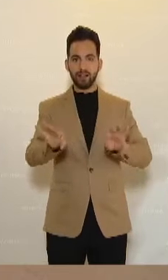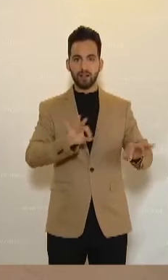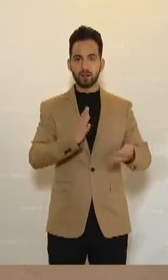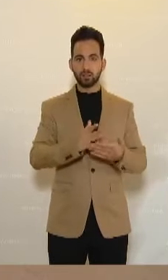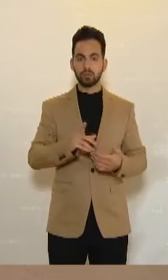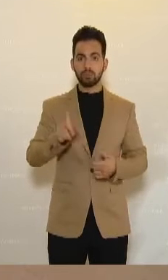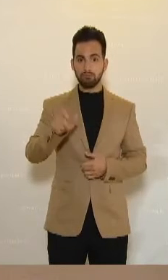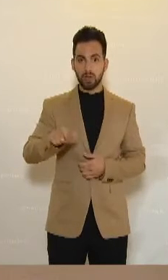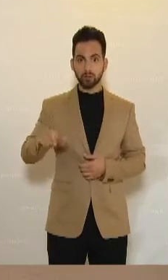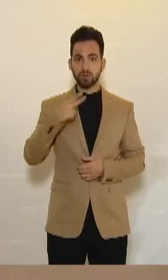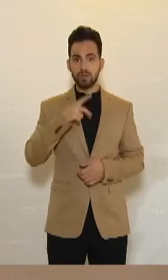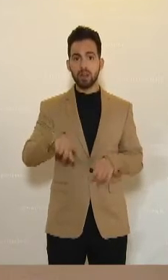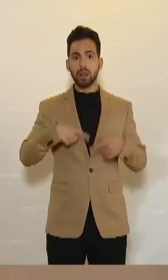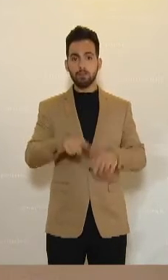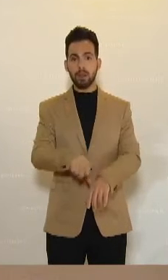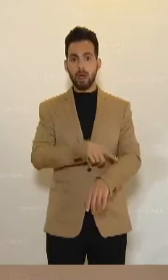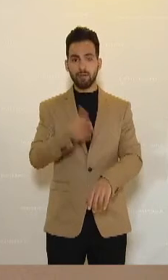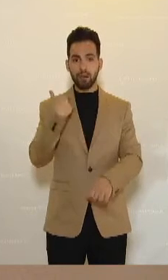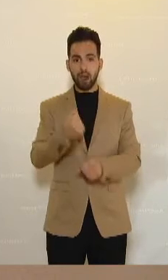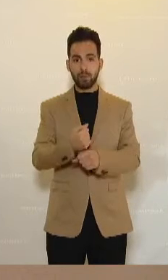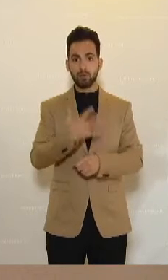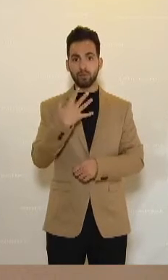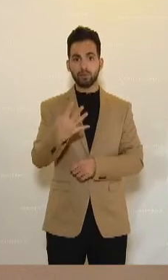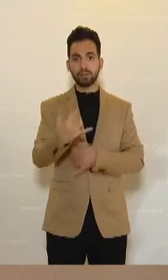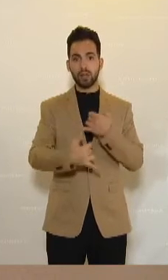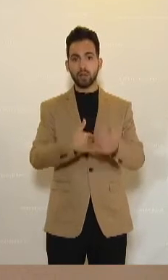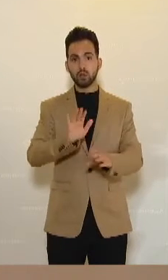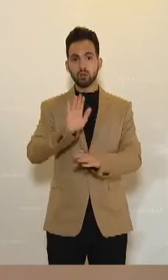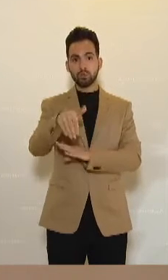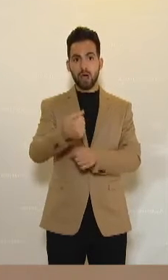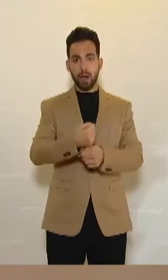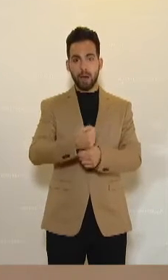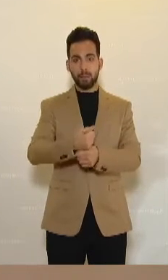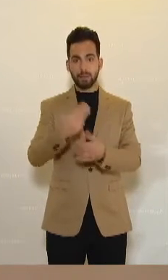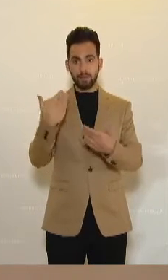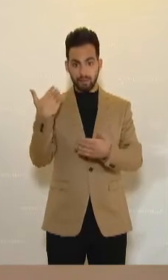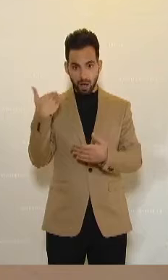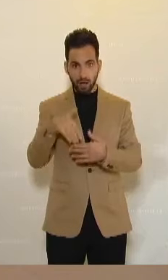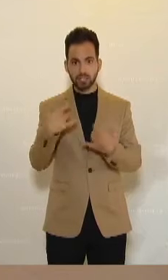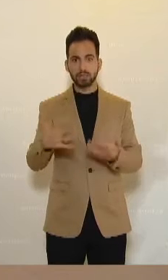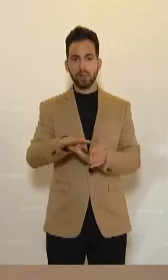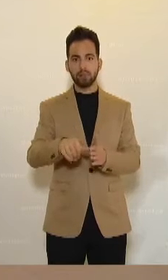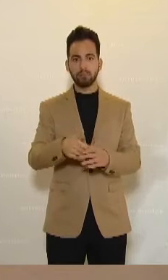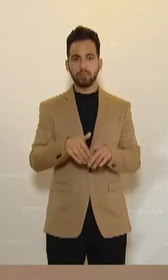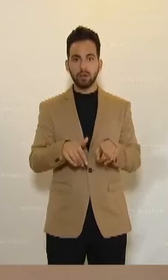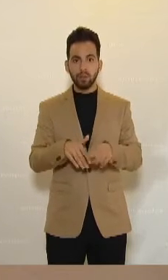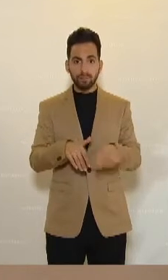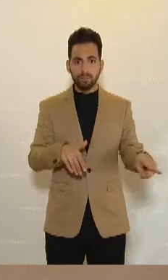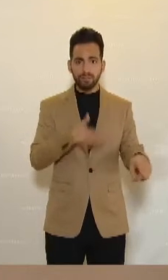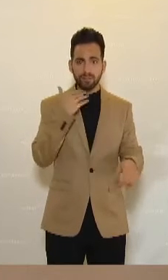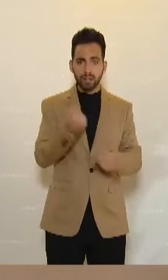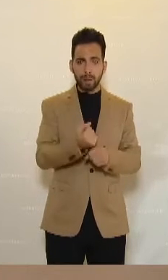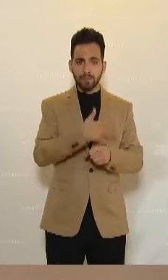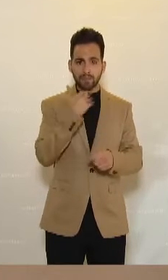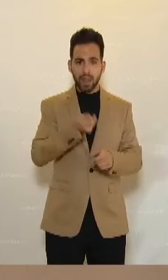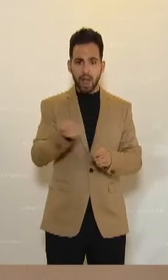die, die ihr Leben lang gearbeitet haben, die mehr als 45 Jahre gearbeitet haben. Das Einzige, was sie getan haben, war viel arbeiten, viel